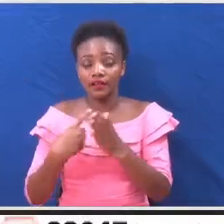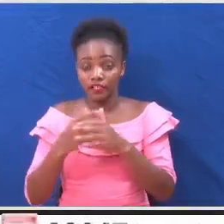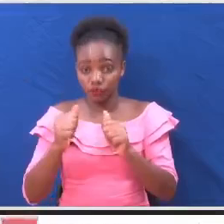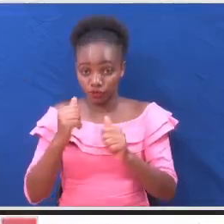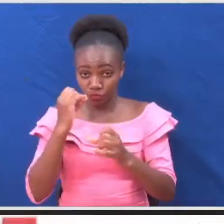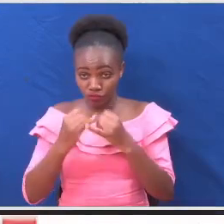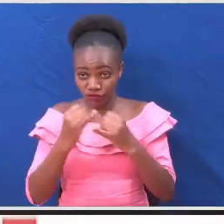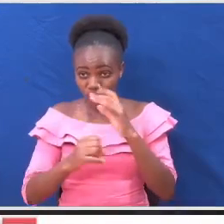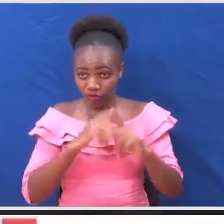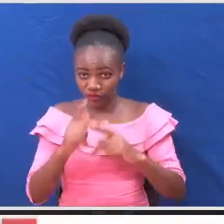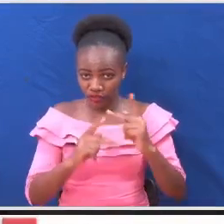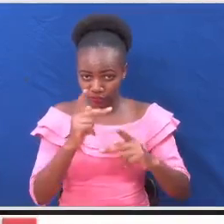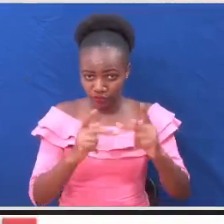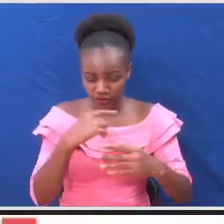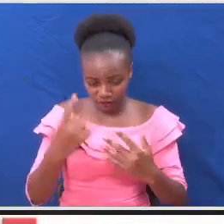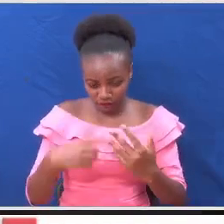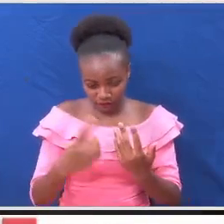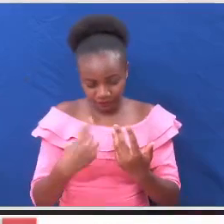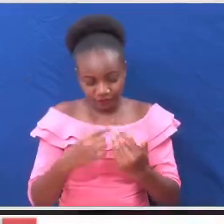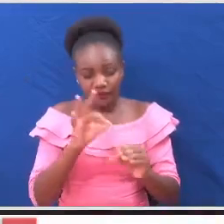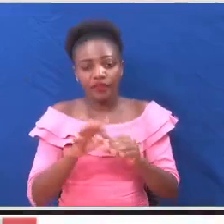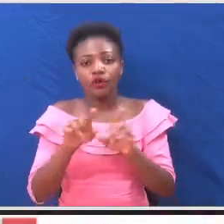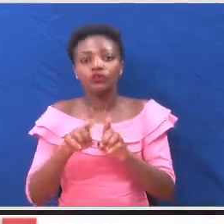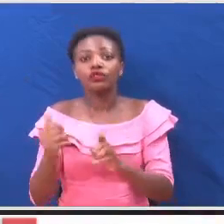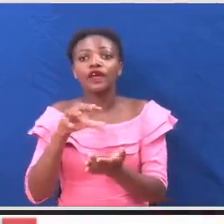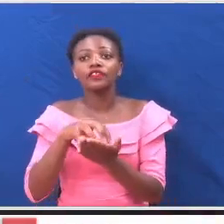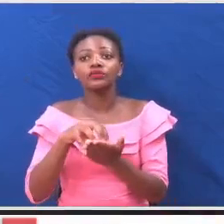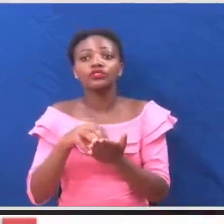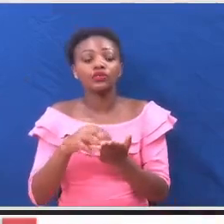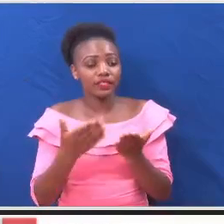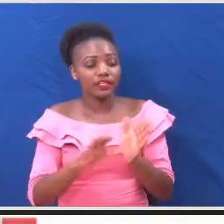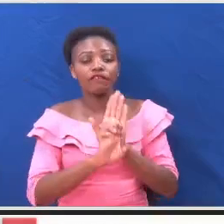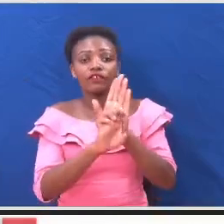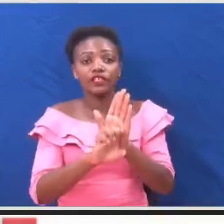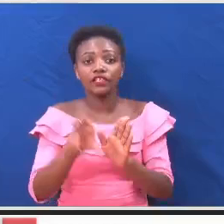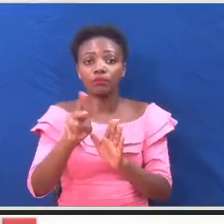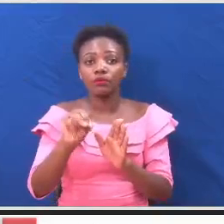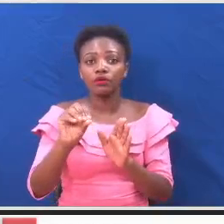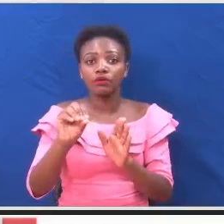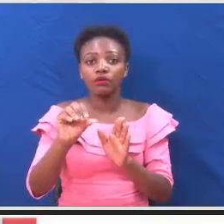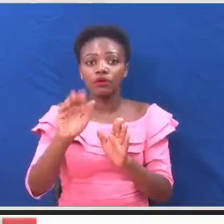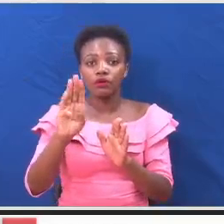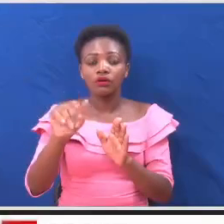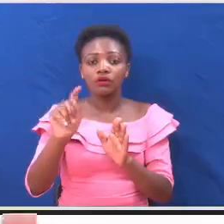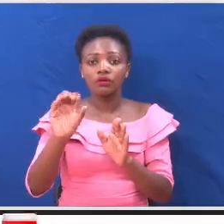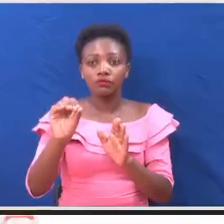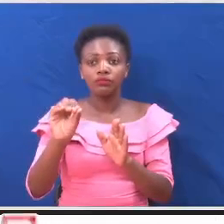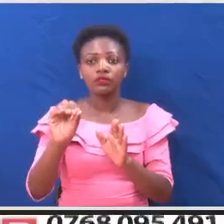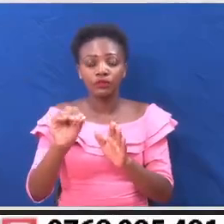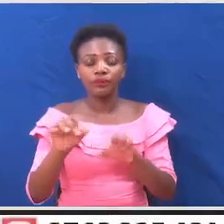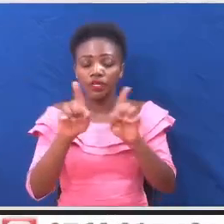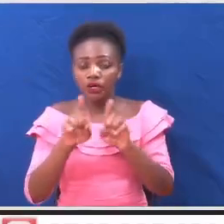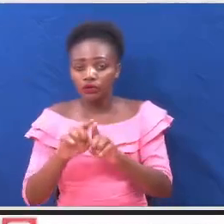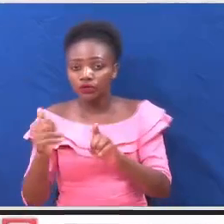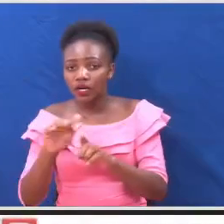kwamba kura zote zitakuwa zimehesabiwa vituo vingine vya hapa karibu Kama gombato tayari wameleta matokeo